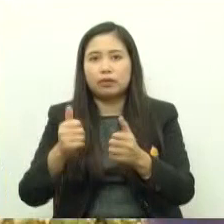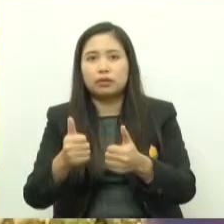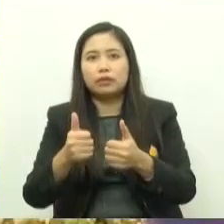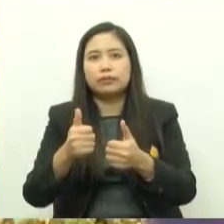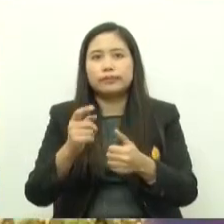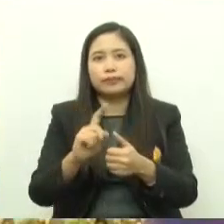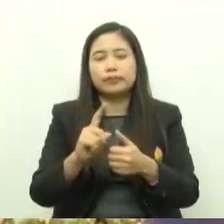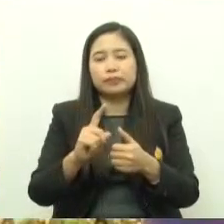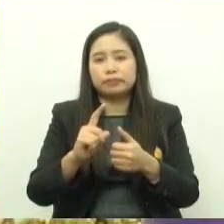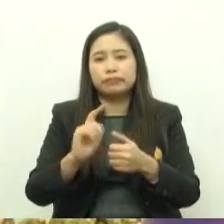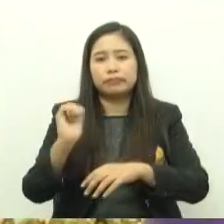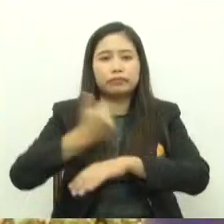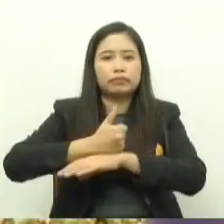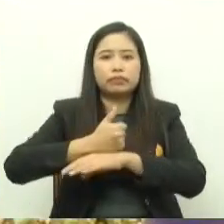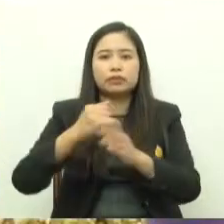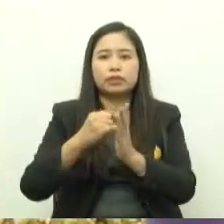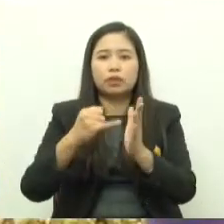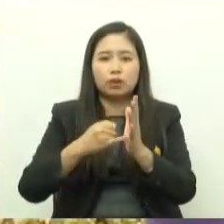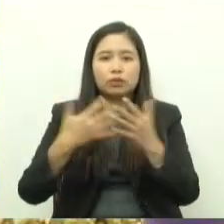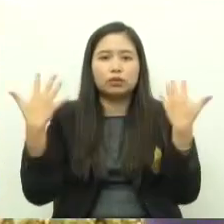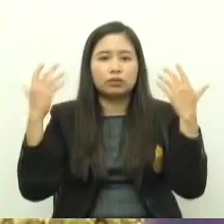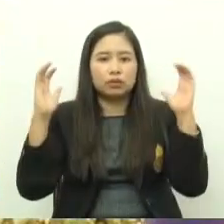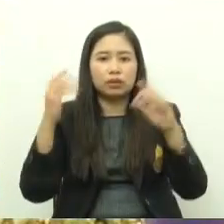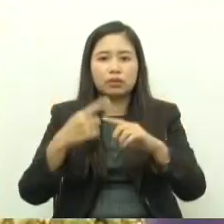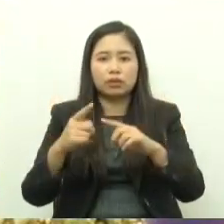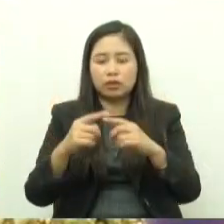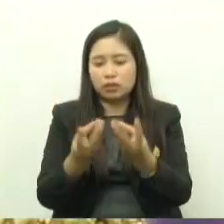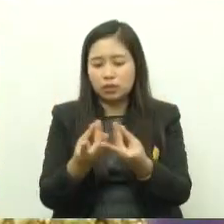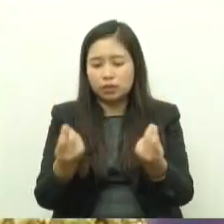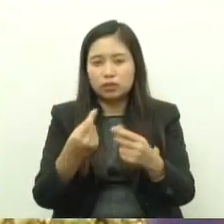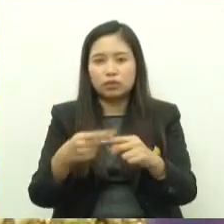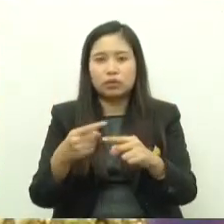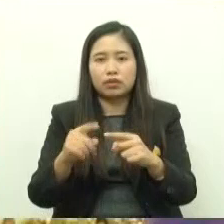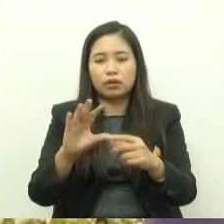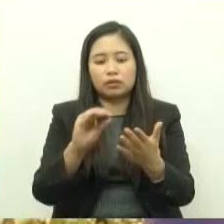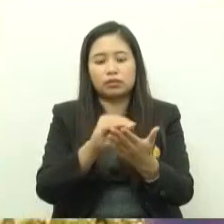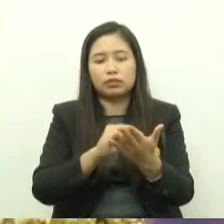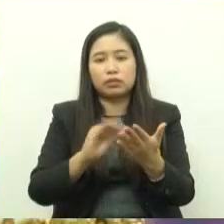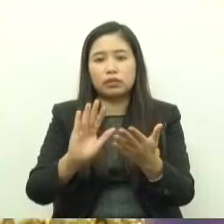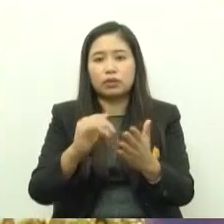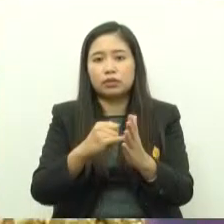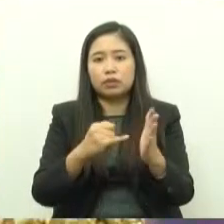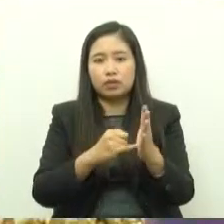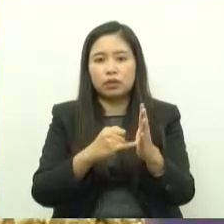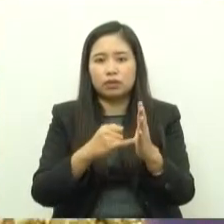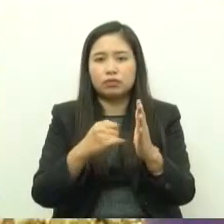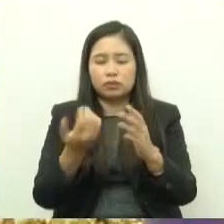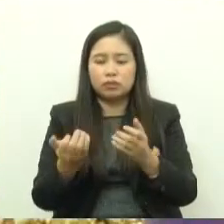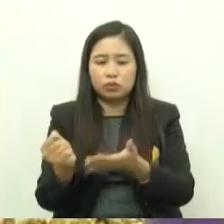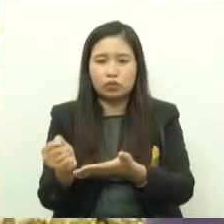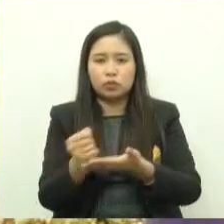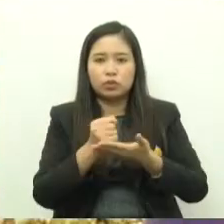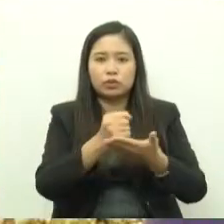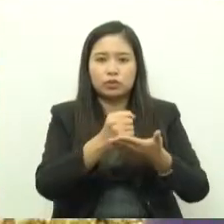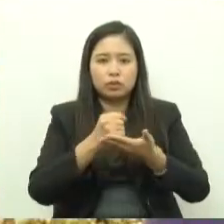ผู้ว่าราชารจังหวัดนะครับหัวหน้าส่วนราชการองค์การปกครองส่วนท้องถิ่นทุกระดับได้กรุณาได้เข้ายื่นมือเข้ามาช่วยรวมไปถึงวัด